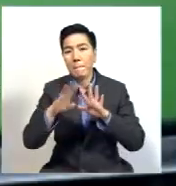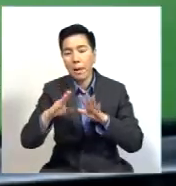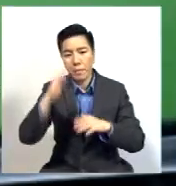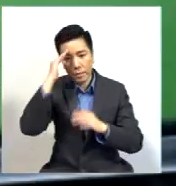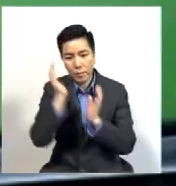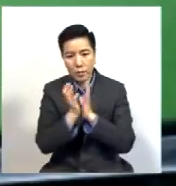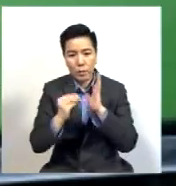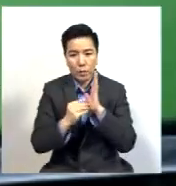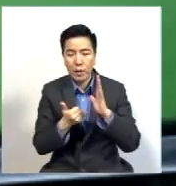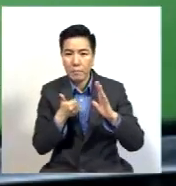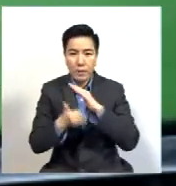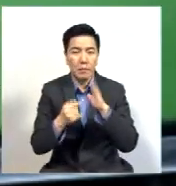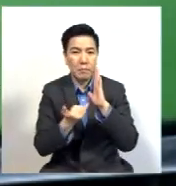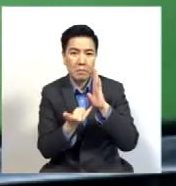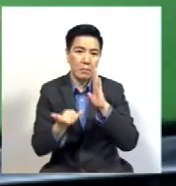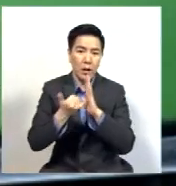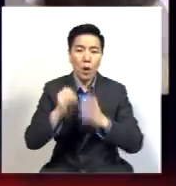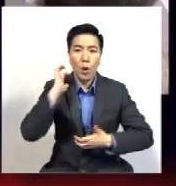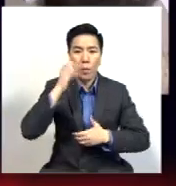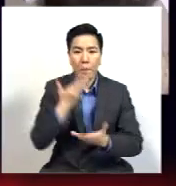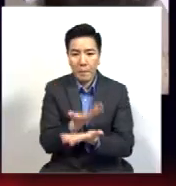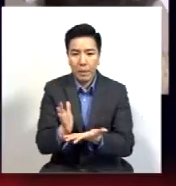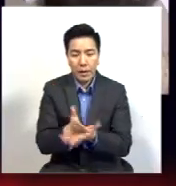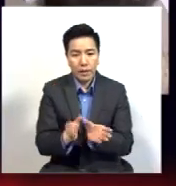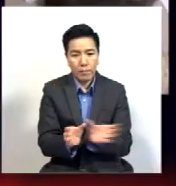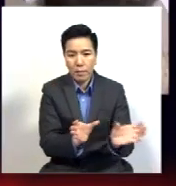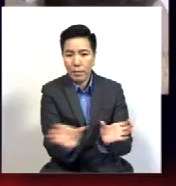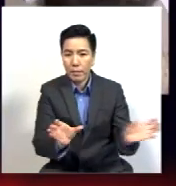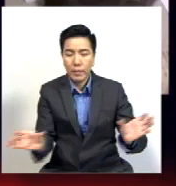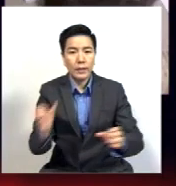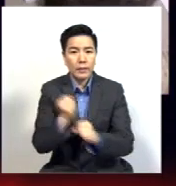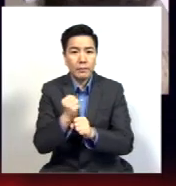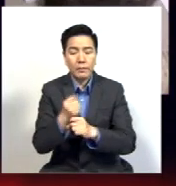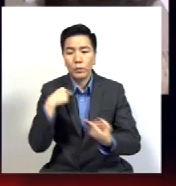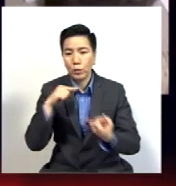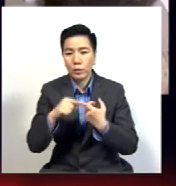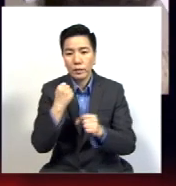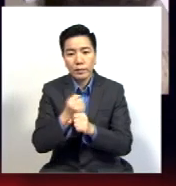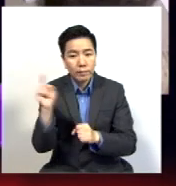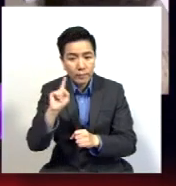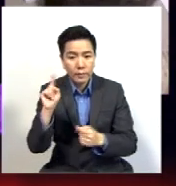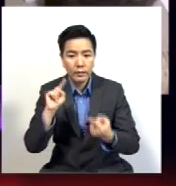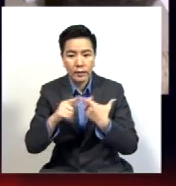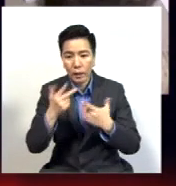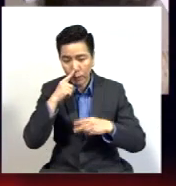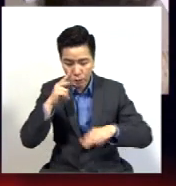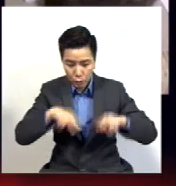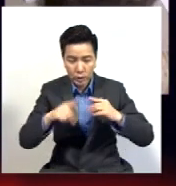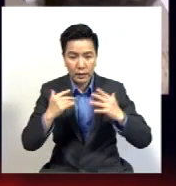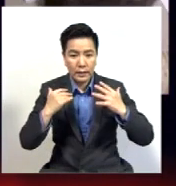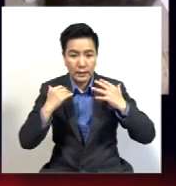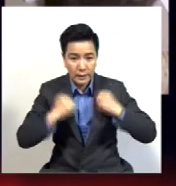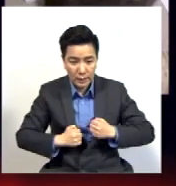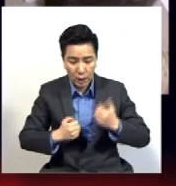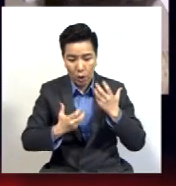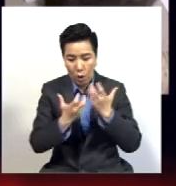ทั้งหมดนะฮะลงพื้นที่ไปที่ลพบุรีทันทีมีการแบ่งหน้าที่ติดตามข้อมูลคนร้ายประกอบด้วยนะฮะไม่ว่าจะเป็นชุดที่ตรวจสอบเสื้อผ้า